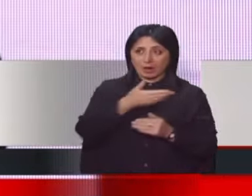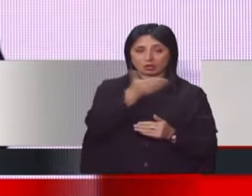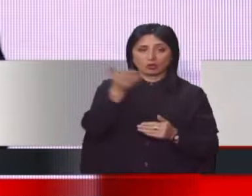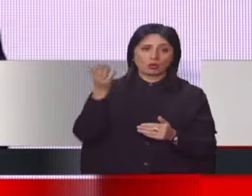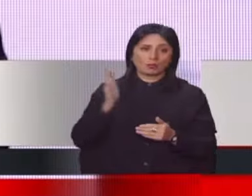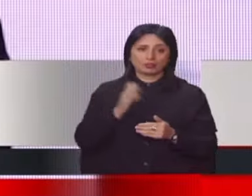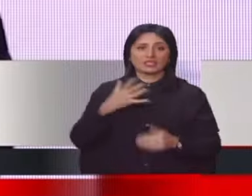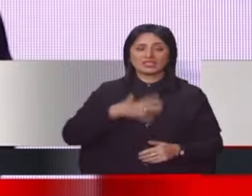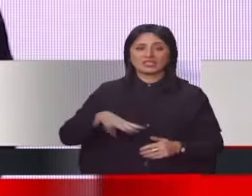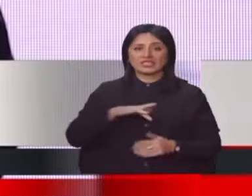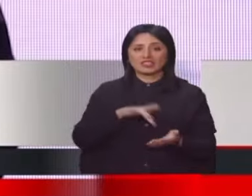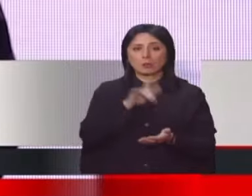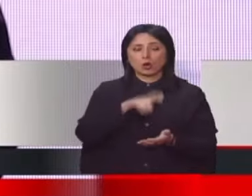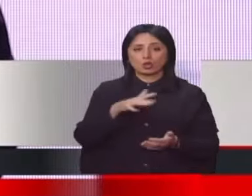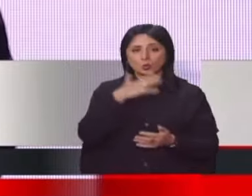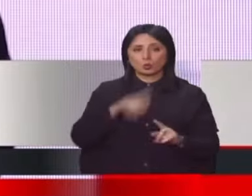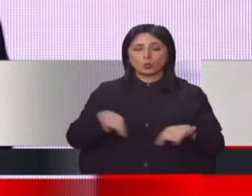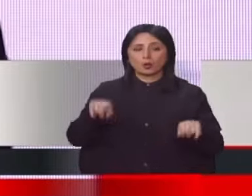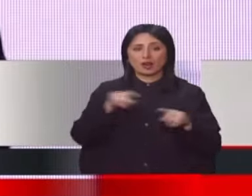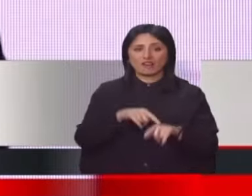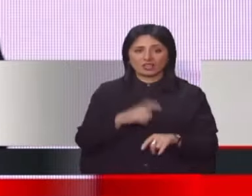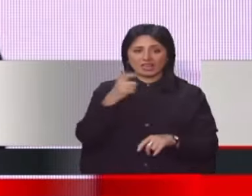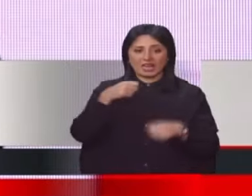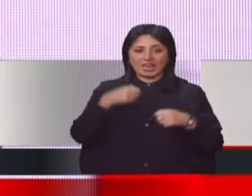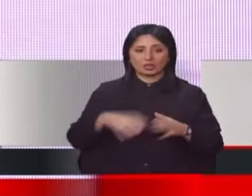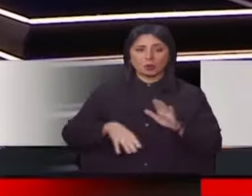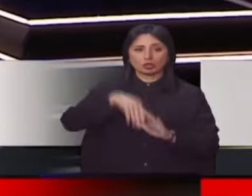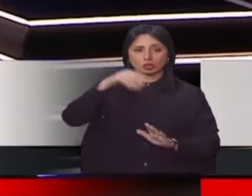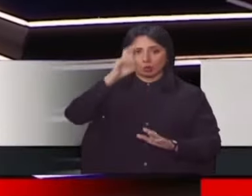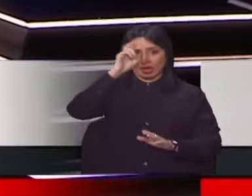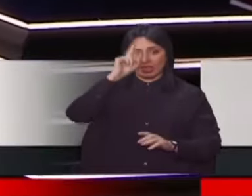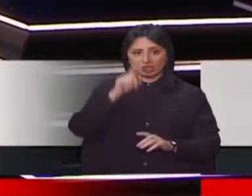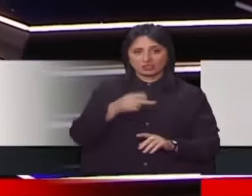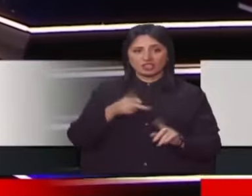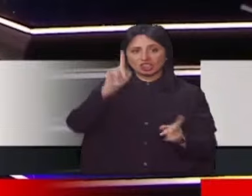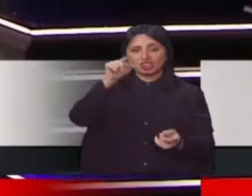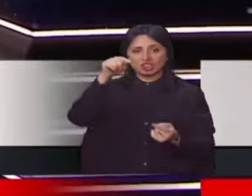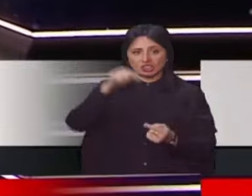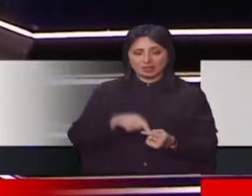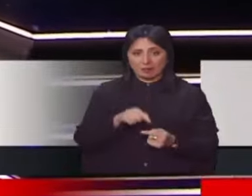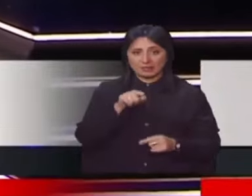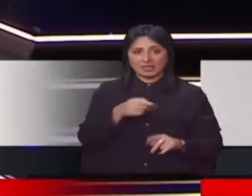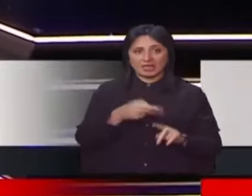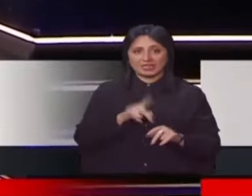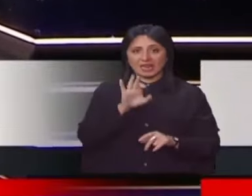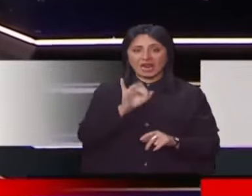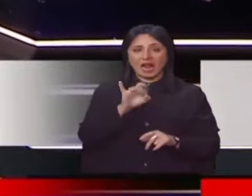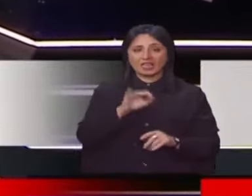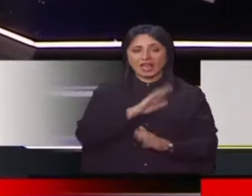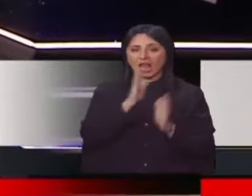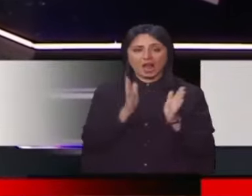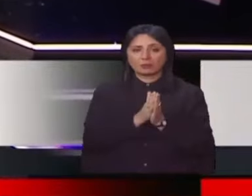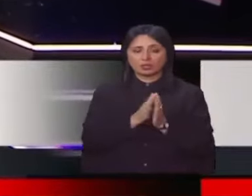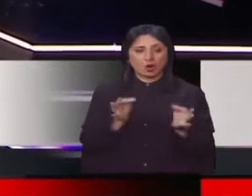პარტნიორებში საქართველოს მოსახლეობის უმრავლესობით ლეგიტიმურად არჩეული ხელისუფლება. შესაბამისად, ეს ქარტია